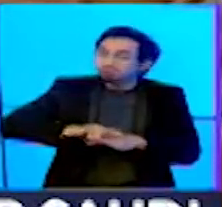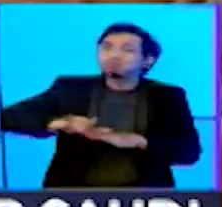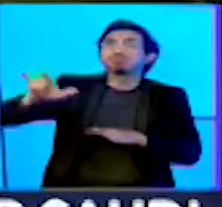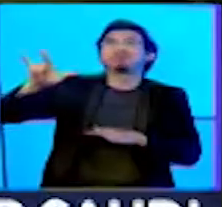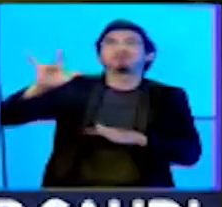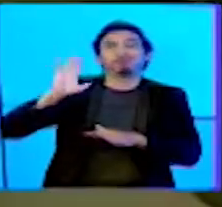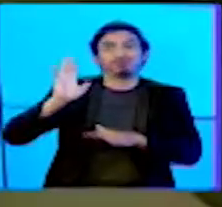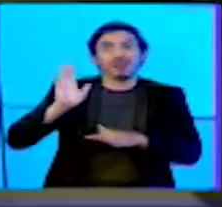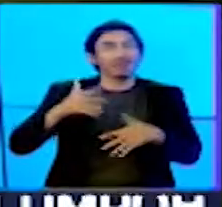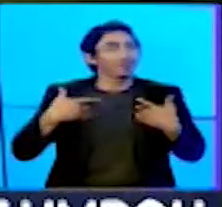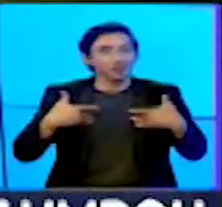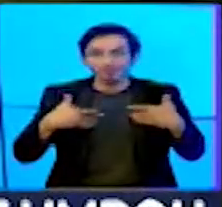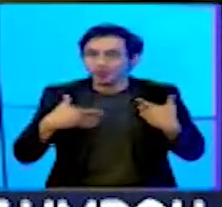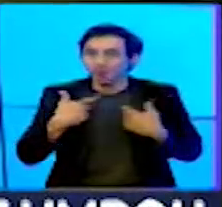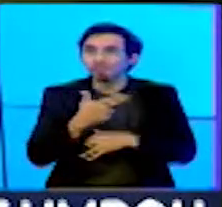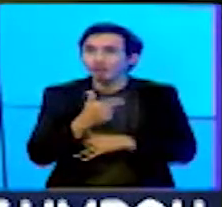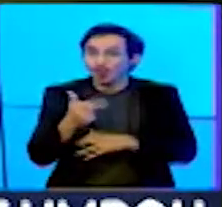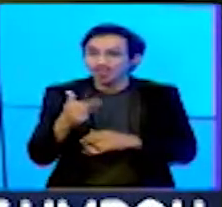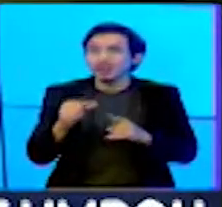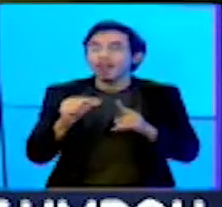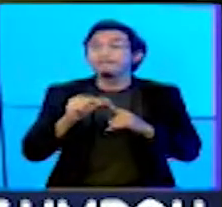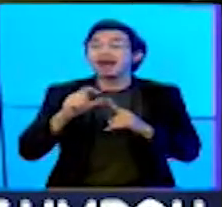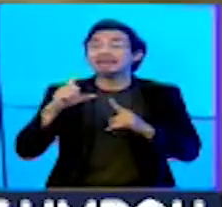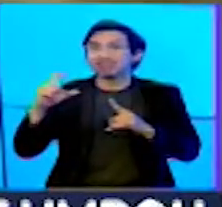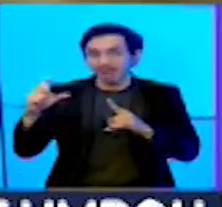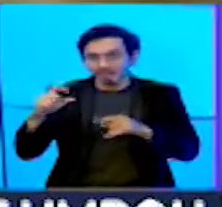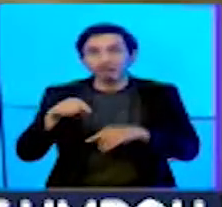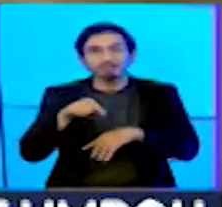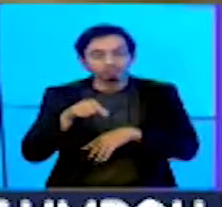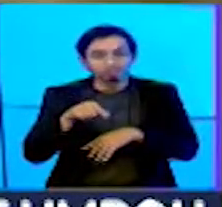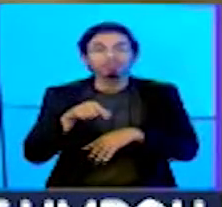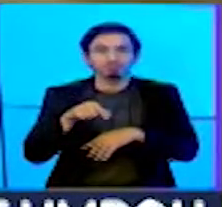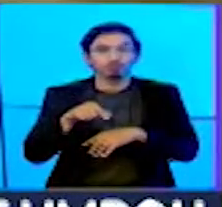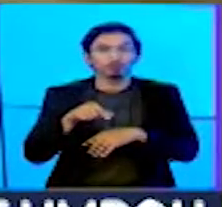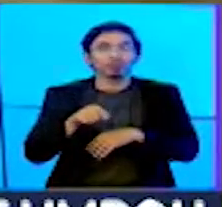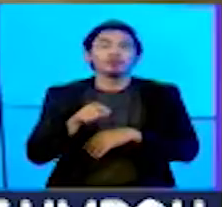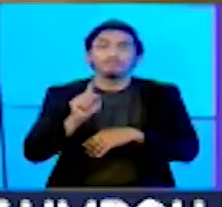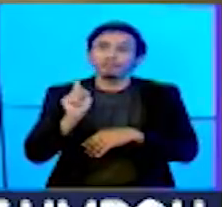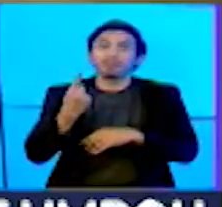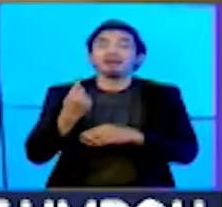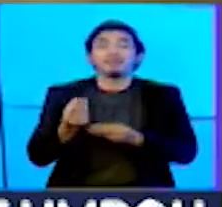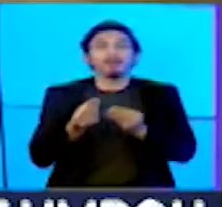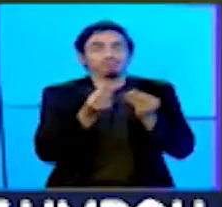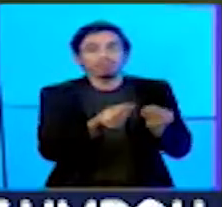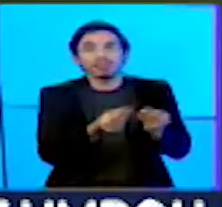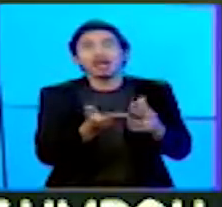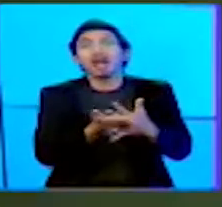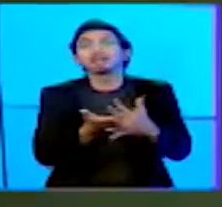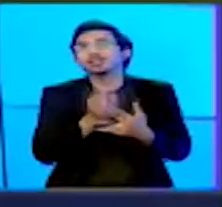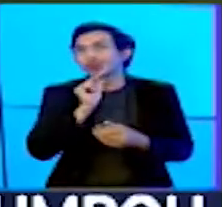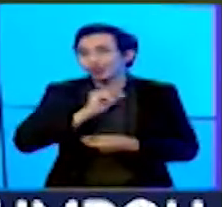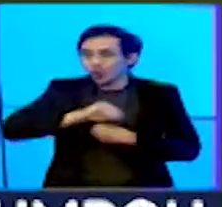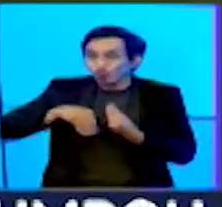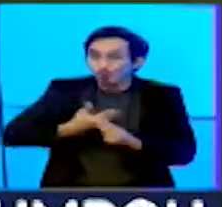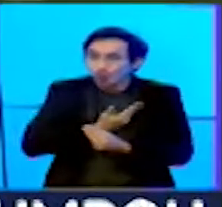Indonesia dan Pakistan menjadi negara pertama yang dapat kembali menjalankan ibadah umroh sejumlah protokol kesehatan